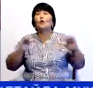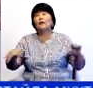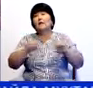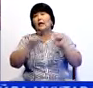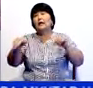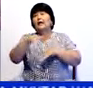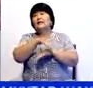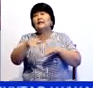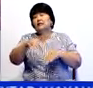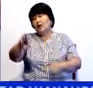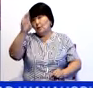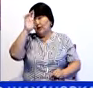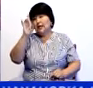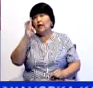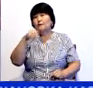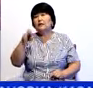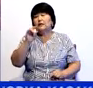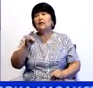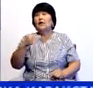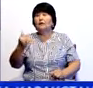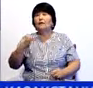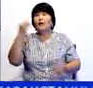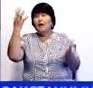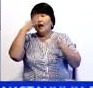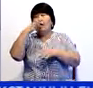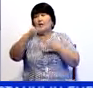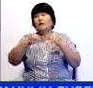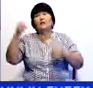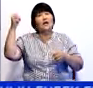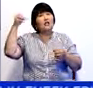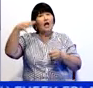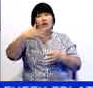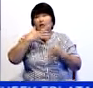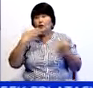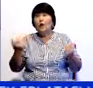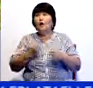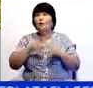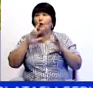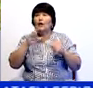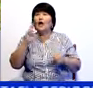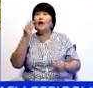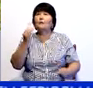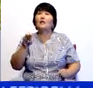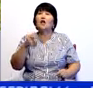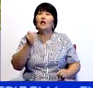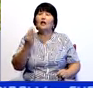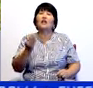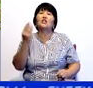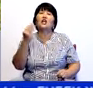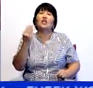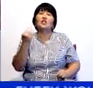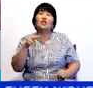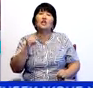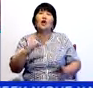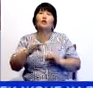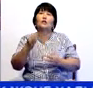ғимаратының сыртындағы мемлекеттік рәміздері тәуліктің қарақы мезгілінде жарықтандырылмаған. Мұндай кемшіліктер Қармақшы, Жалағаш, Шиелі, Жаңаорған аудандарында да